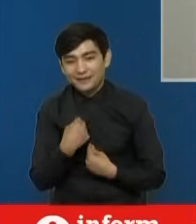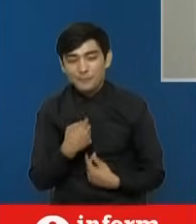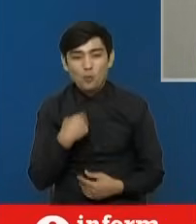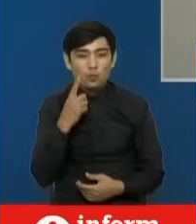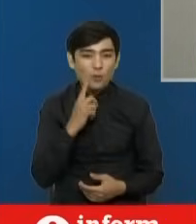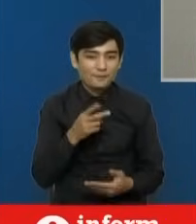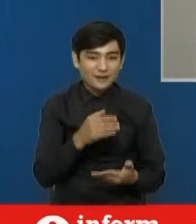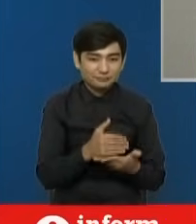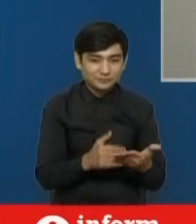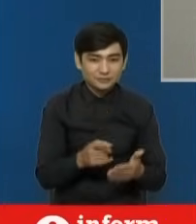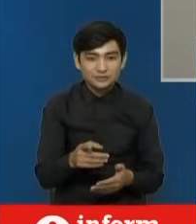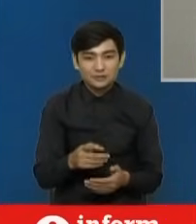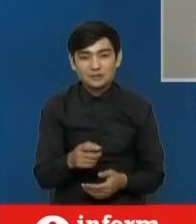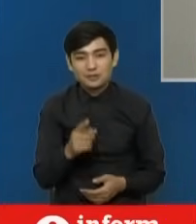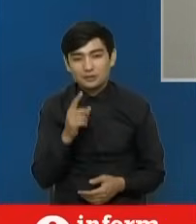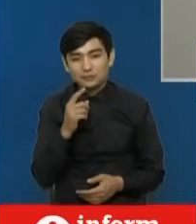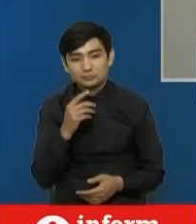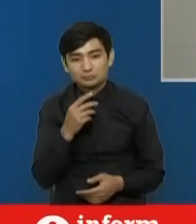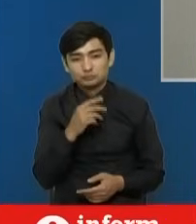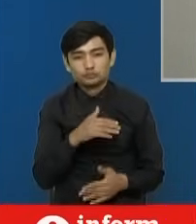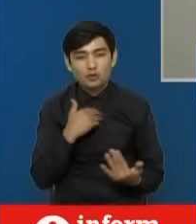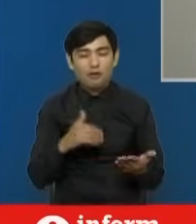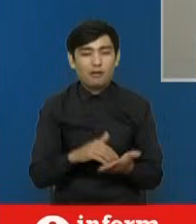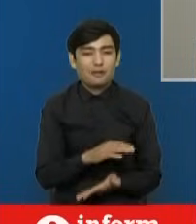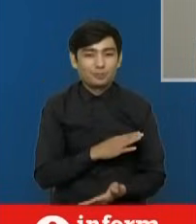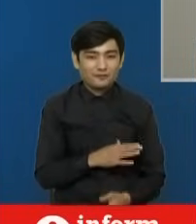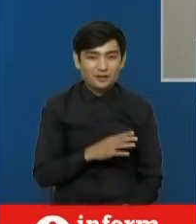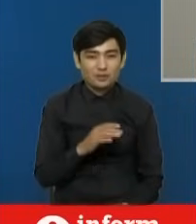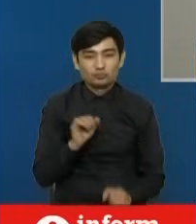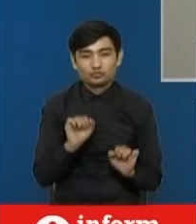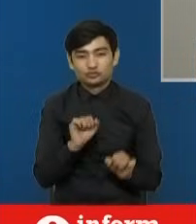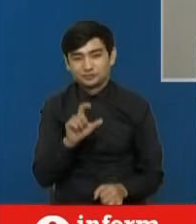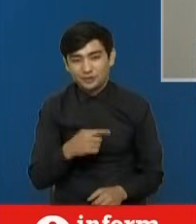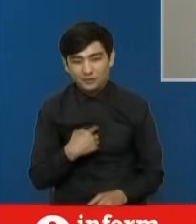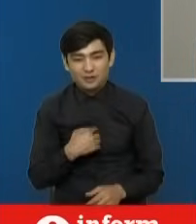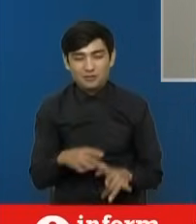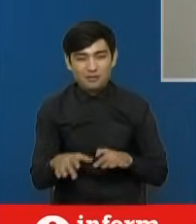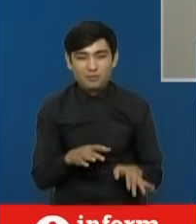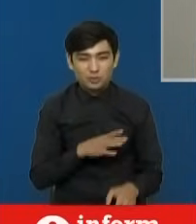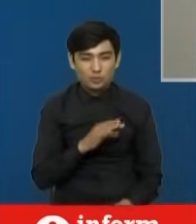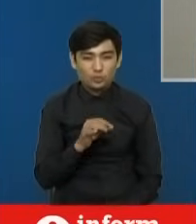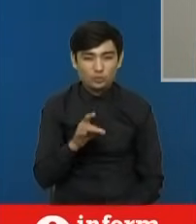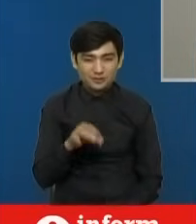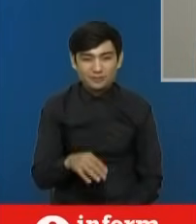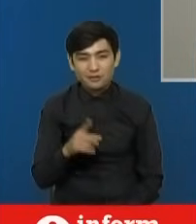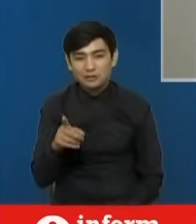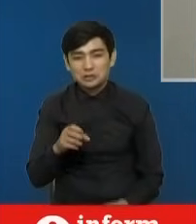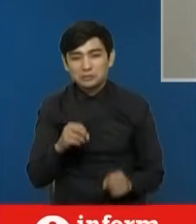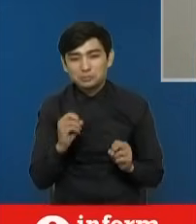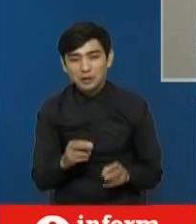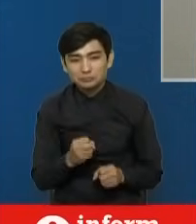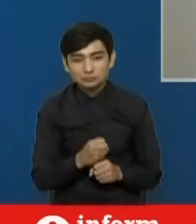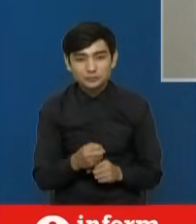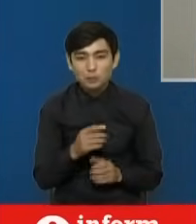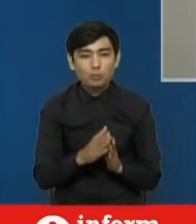удобен. Твою просьбу не замечают, ну, я даже как от лица юристов, которые этим занимаются, что твою просьбу не замечают, как будто ты ни о